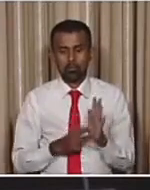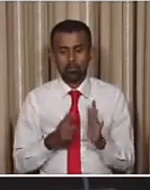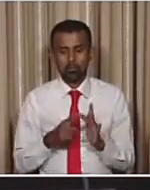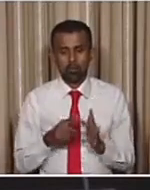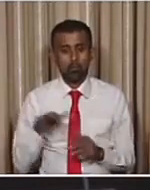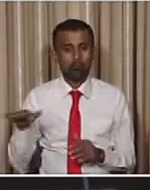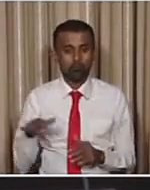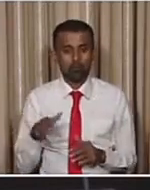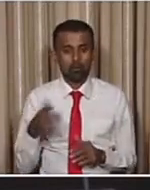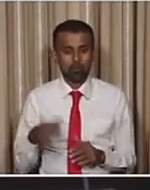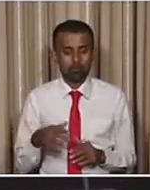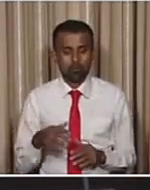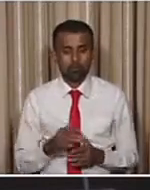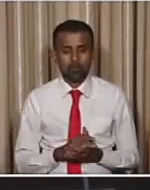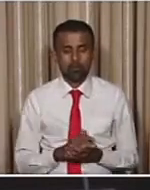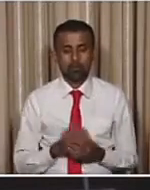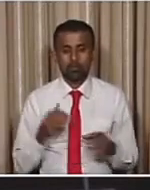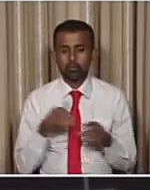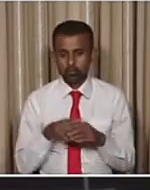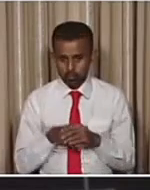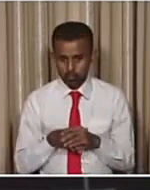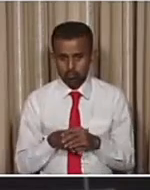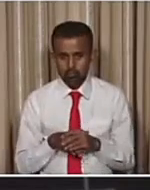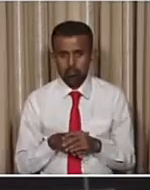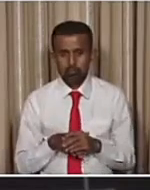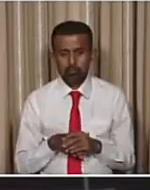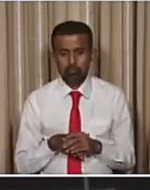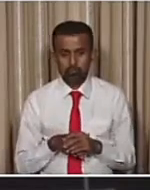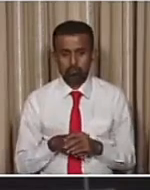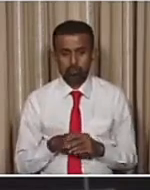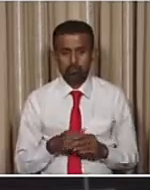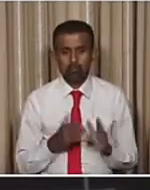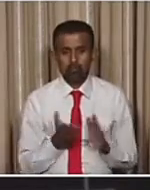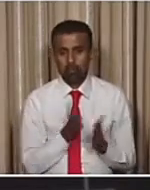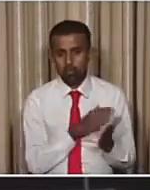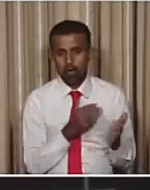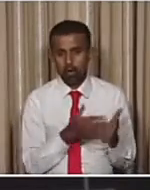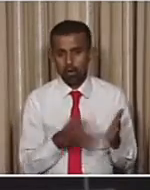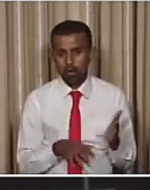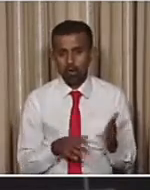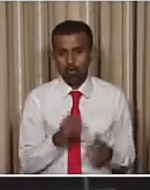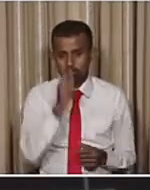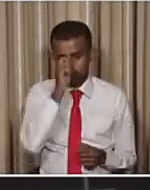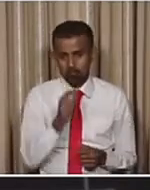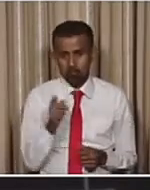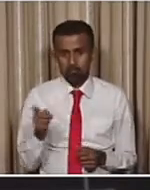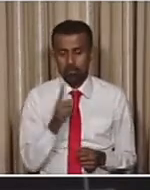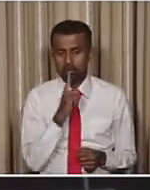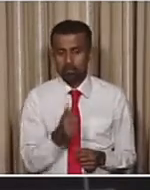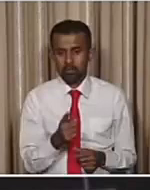அவர்களே, மன்னிப்பு சபையினுடைய அம்மையார் அவர்களே, நான் உங்களுக்கும் இந்த முன்னுக்கு நீங்கள் வர முதலே இந்த உயர்ந்த சபையினூடாக சொல்கிறேன், இங்கே நல்லிணக்கம்